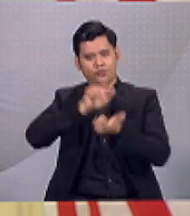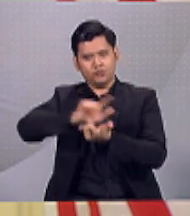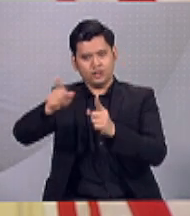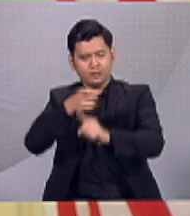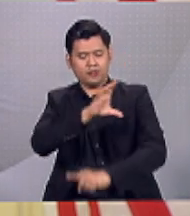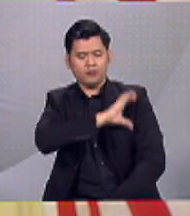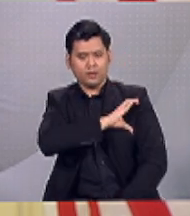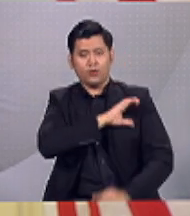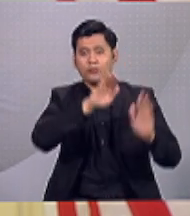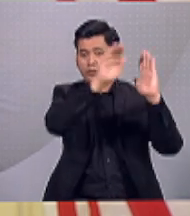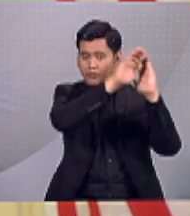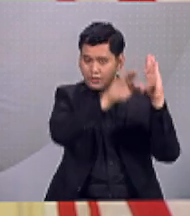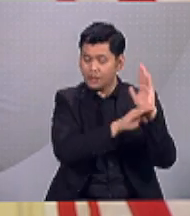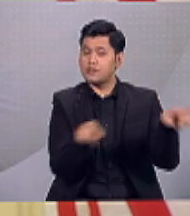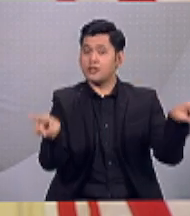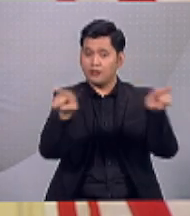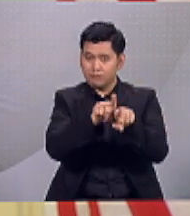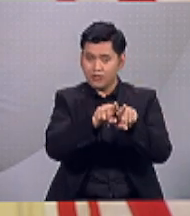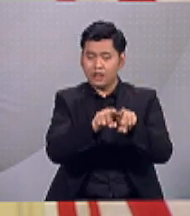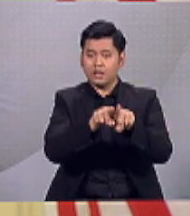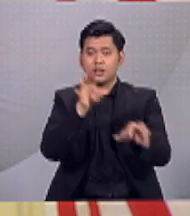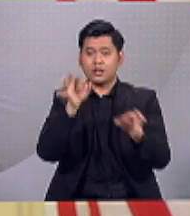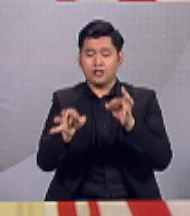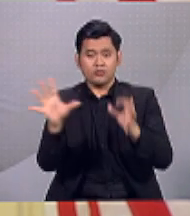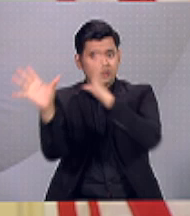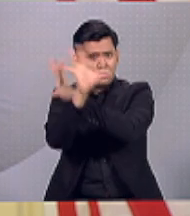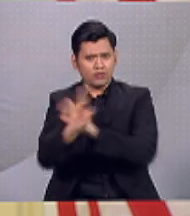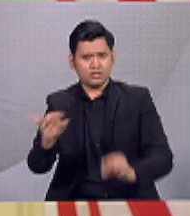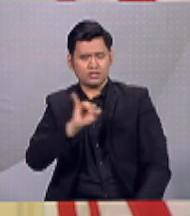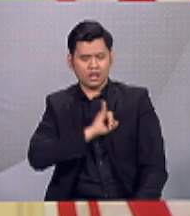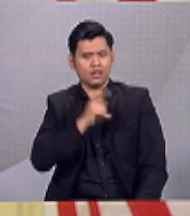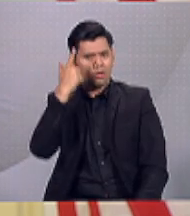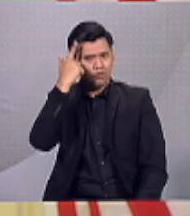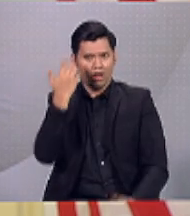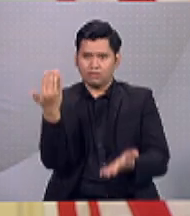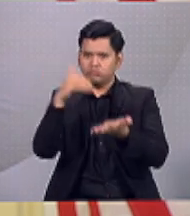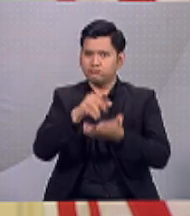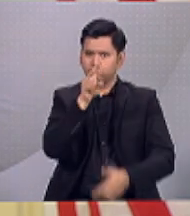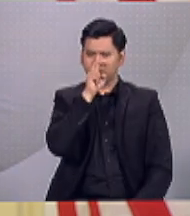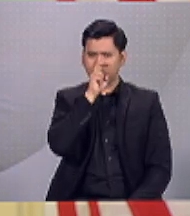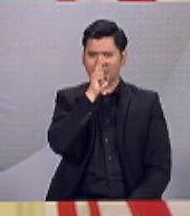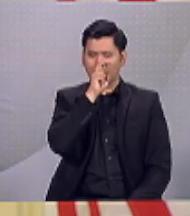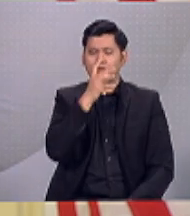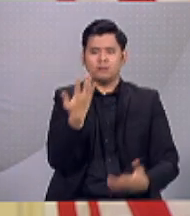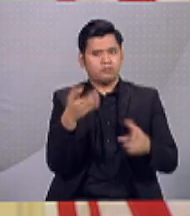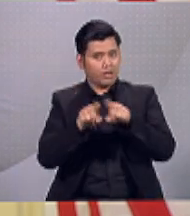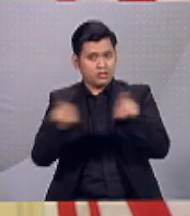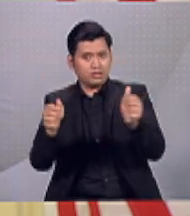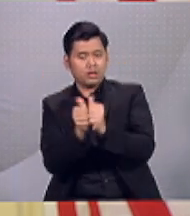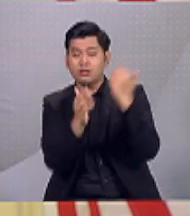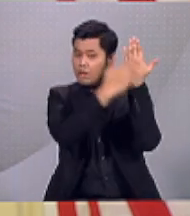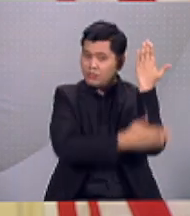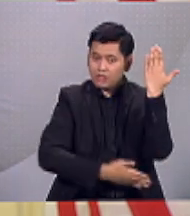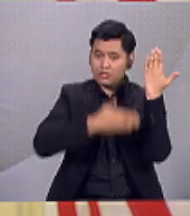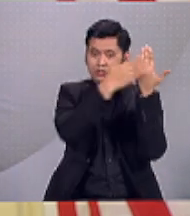peraturannya sama. Dan kalau di Sarawak, saya difahamkan lagi strict daripada kita. Daripada di Semenanjung dan Sabah. Berbanding